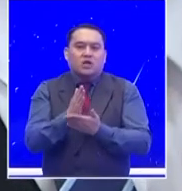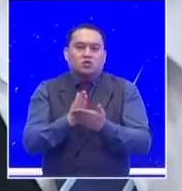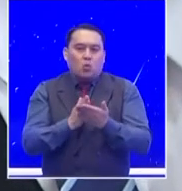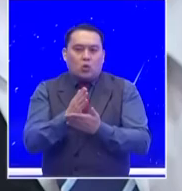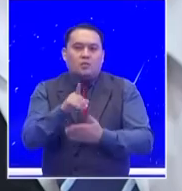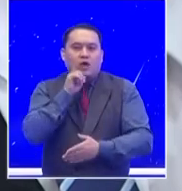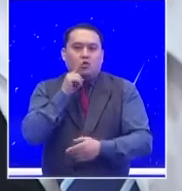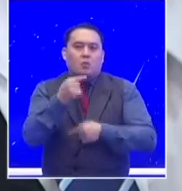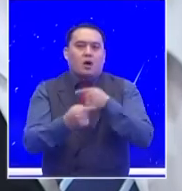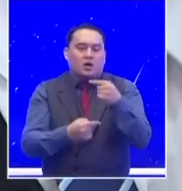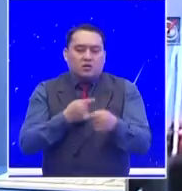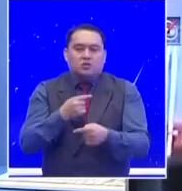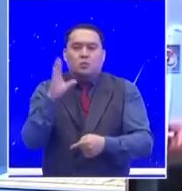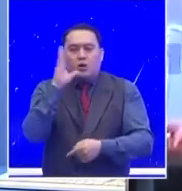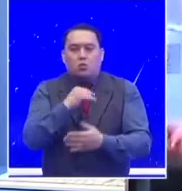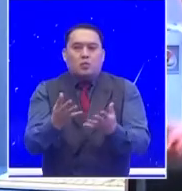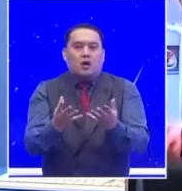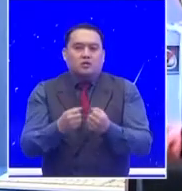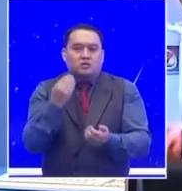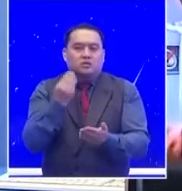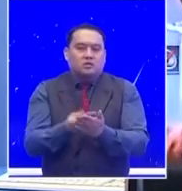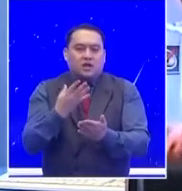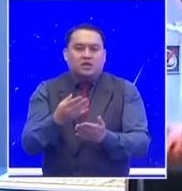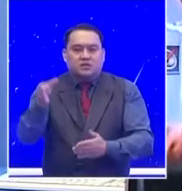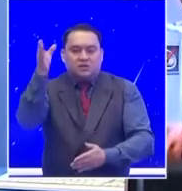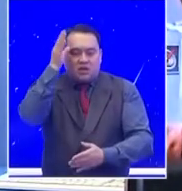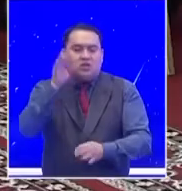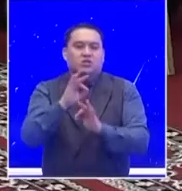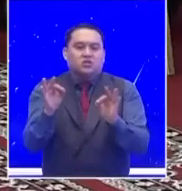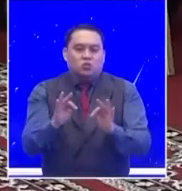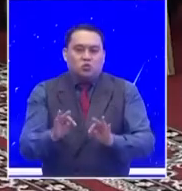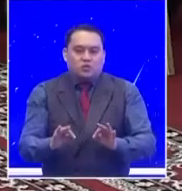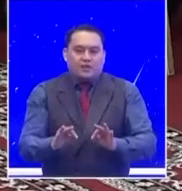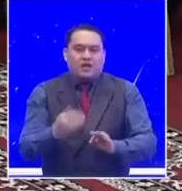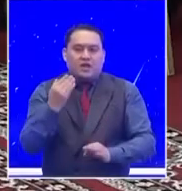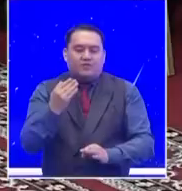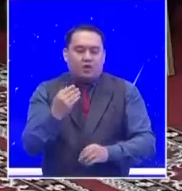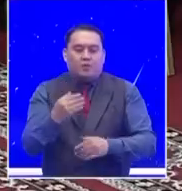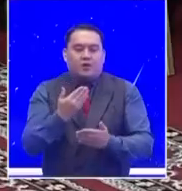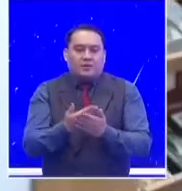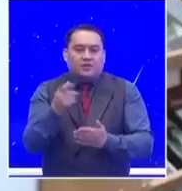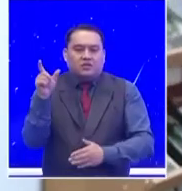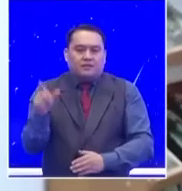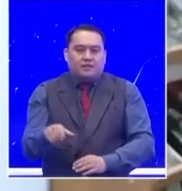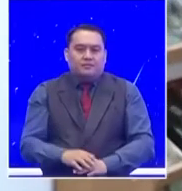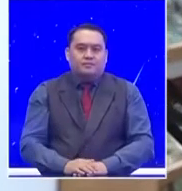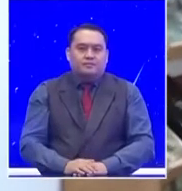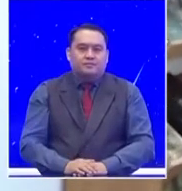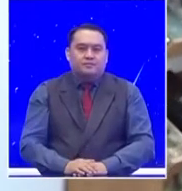а молодое поколение смогло получить ценные знания об искусстве Айтыса и его